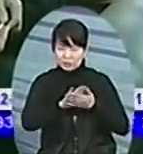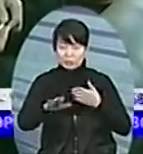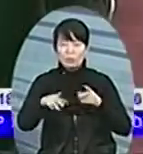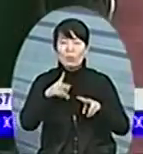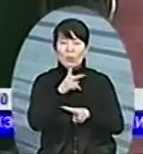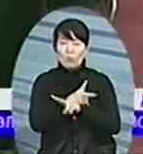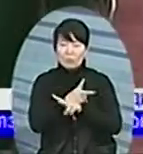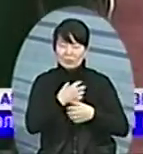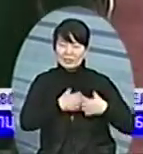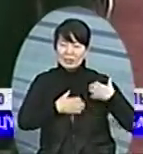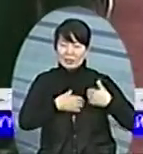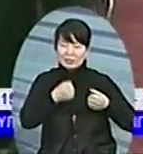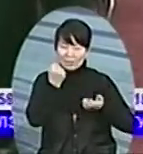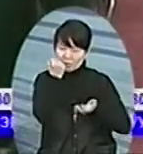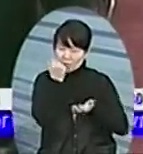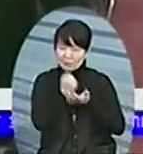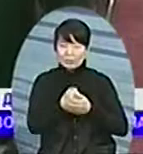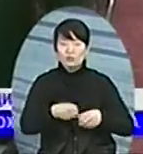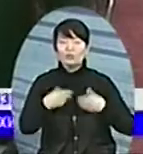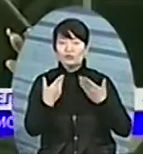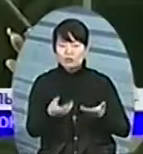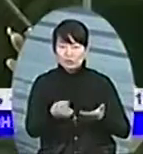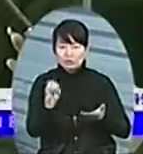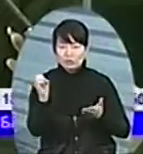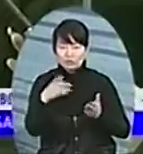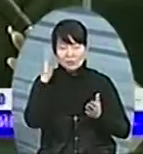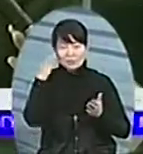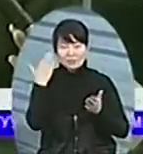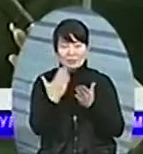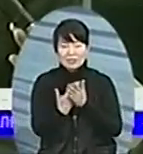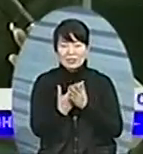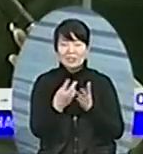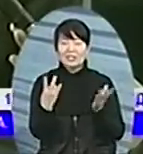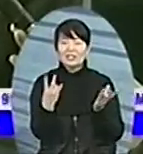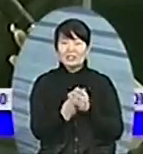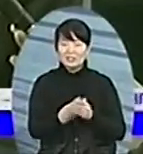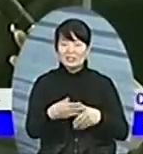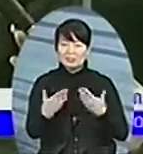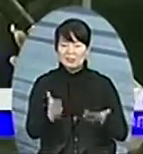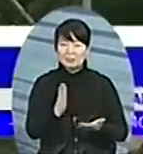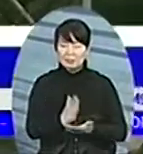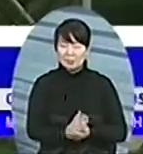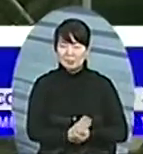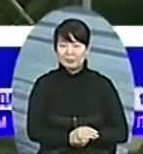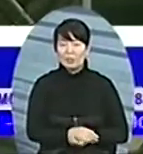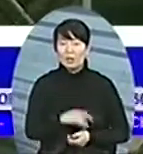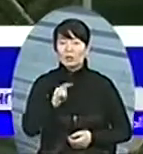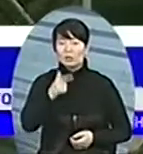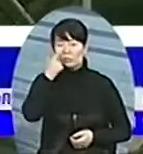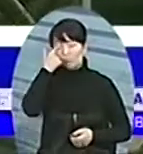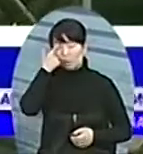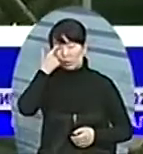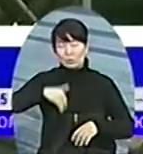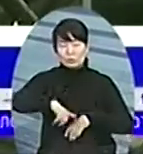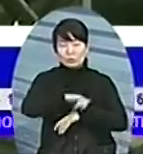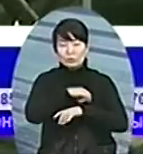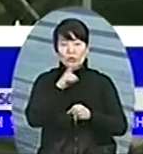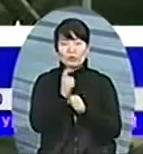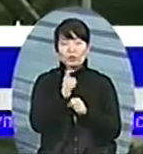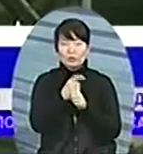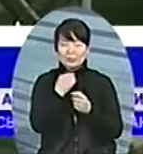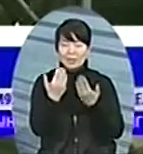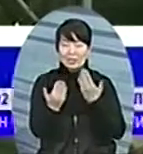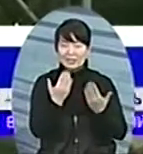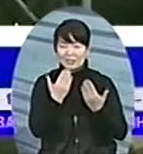яарвчлан батлах явлаа гэдэг дээр санал нийтлээ. Өнөөгийн Монгол улсын хөдөлмөрийн харилцааг зохицуулах чадхуц тийм хуулийг гаргах